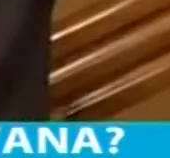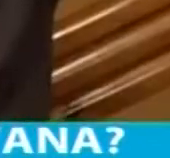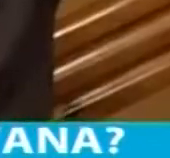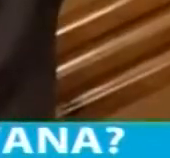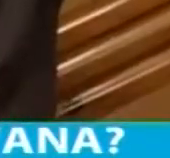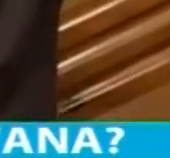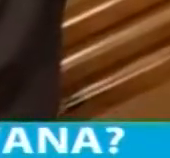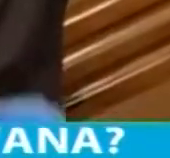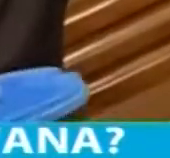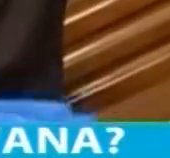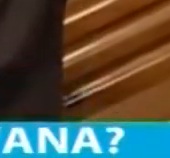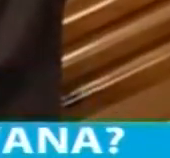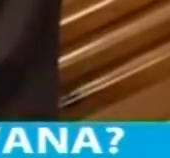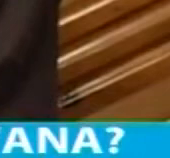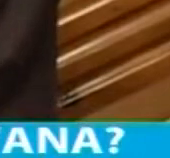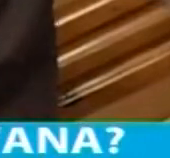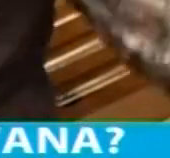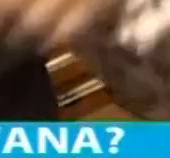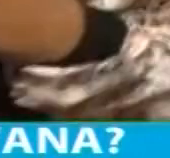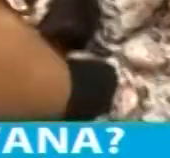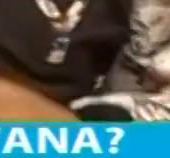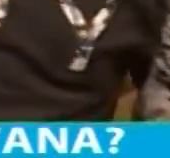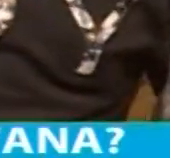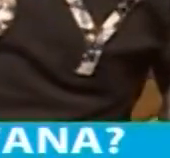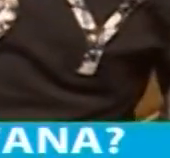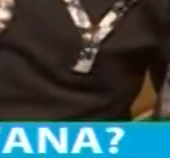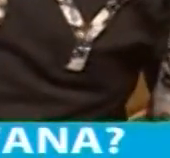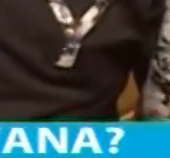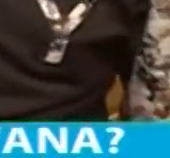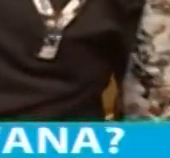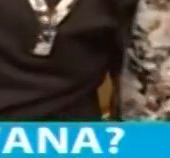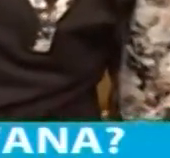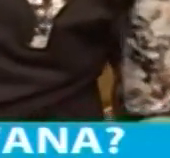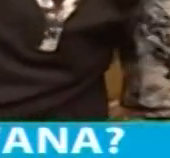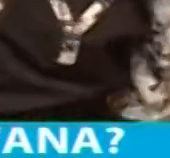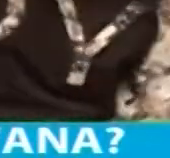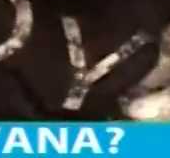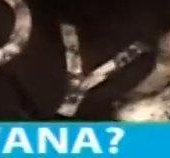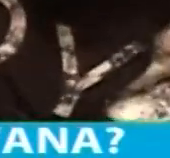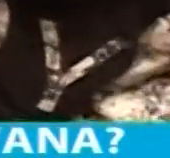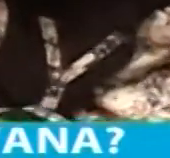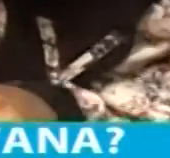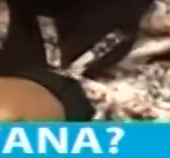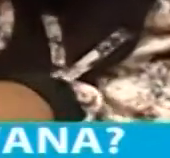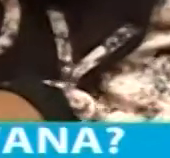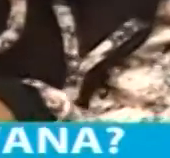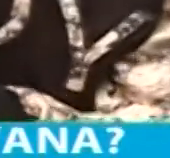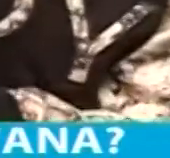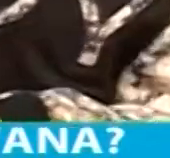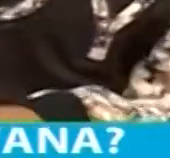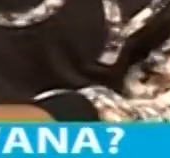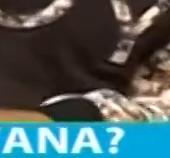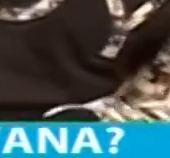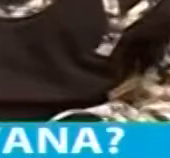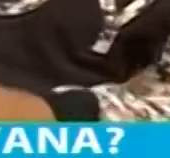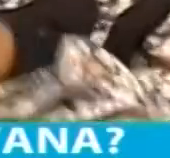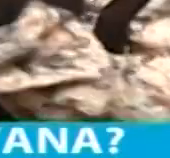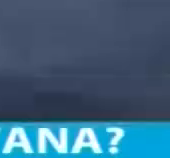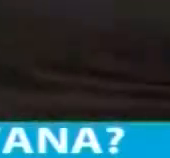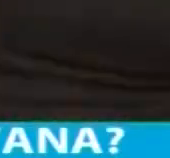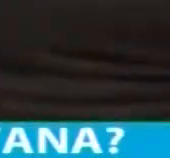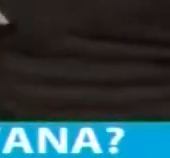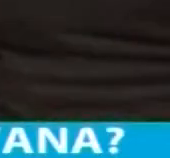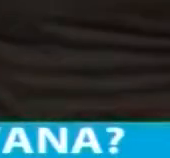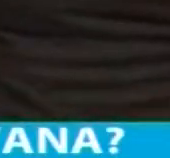Hii ni nini? Hii ni nini? Zako litoa wapi? Hizi ni zangu, ndio hata jana nilimapili. Ndio nikikuja huku